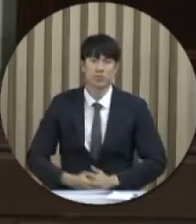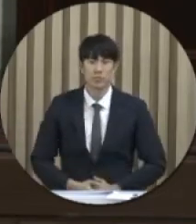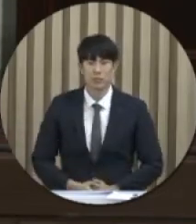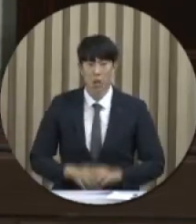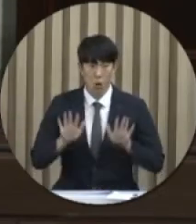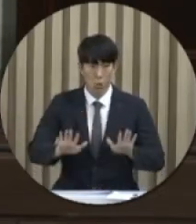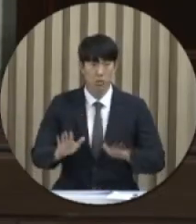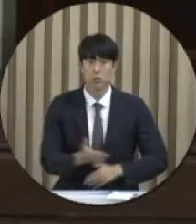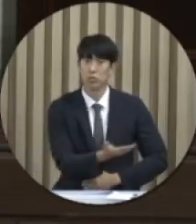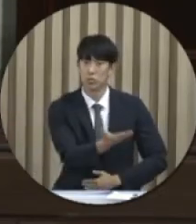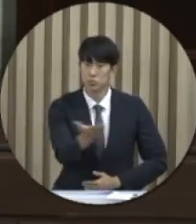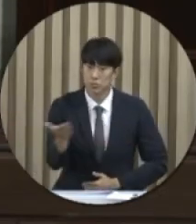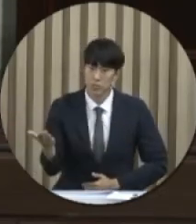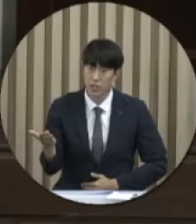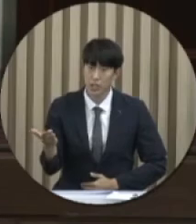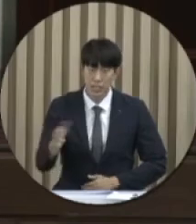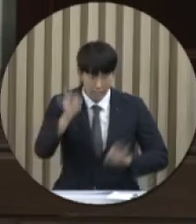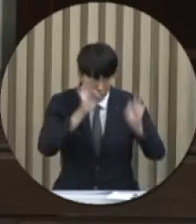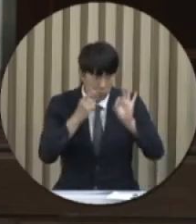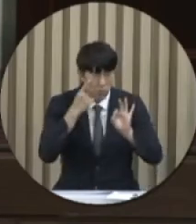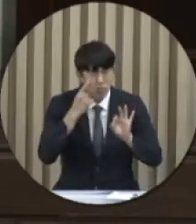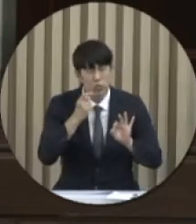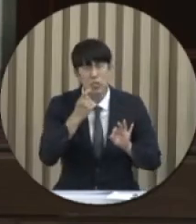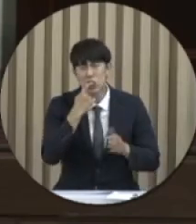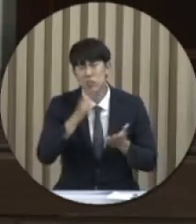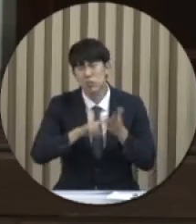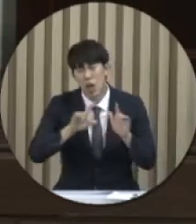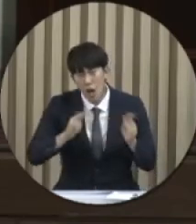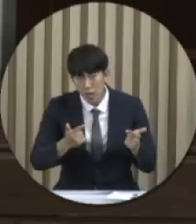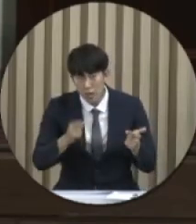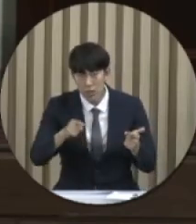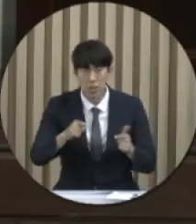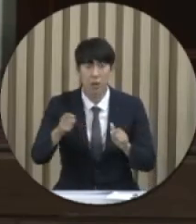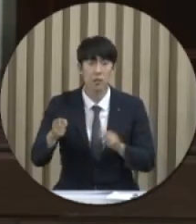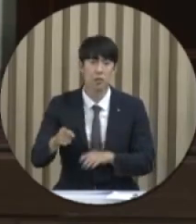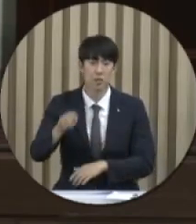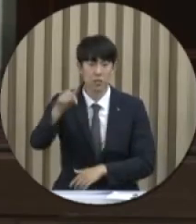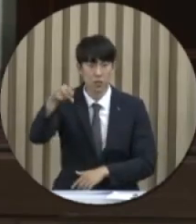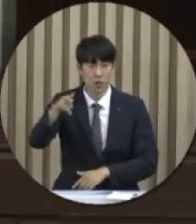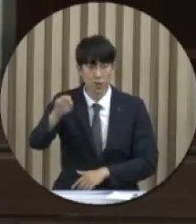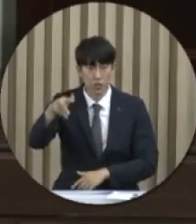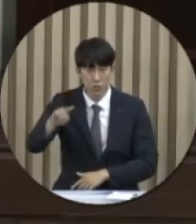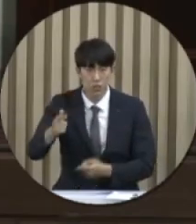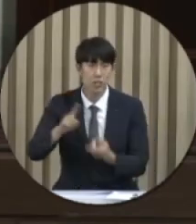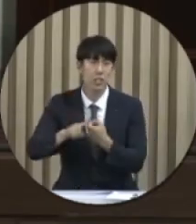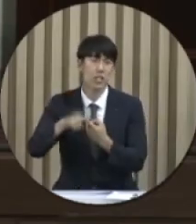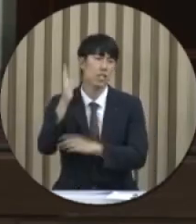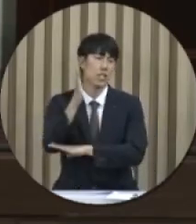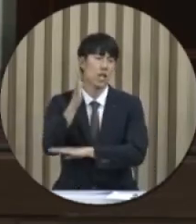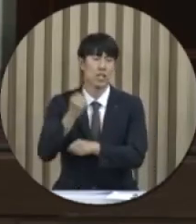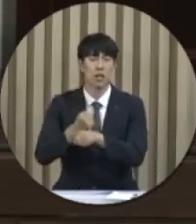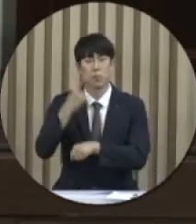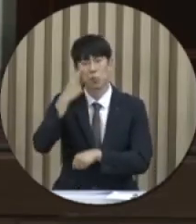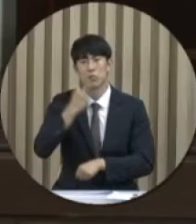오늘 여러분께 찾아보기 쉽지 않은 우리 병점에 대한 이야기를 해보려 합니다.